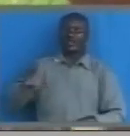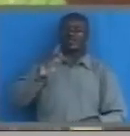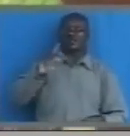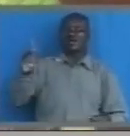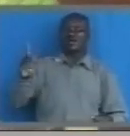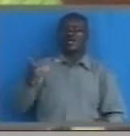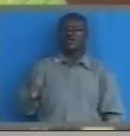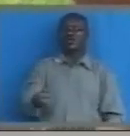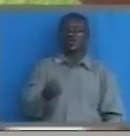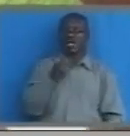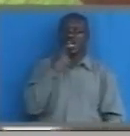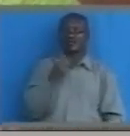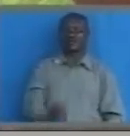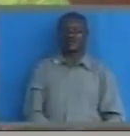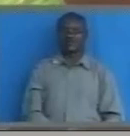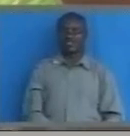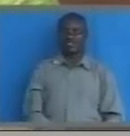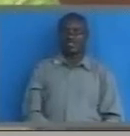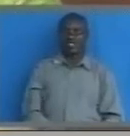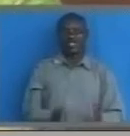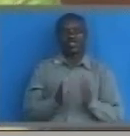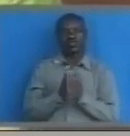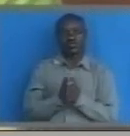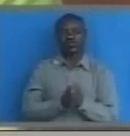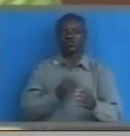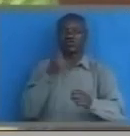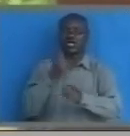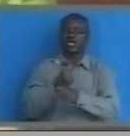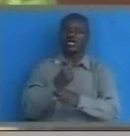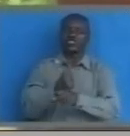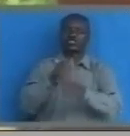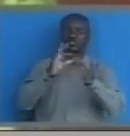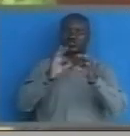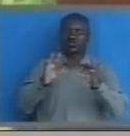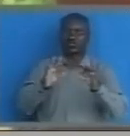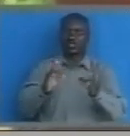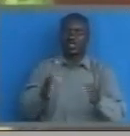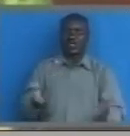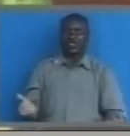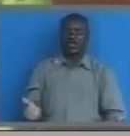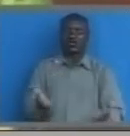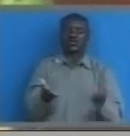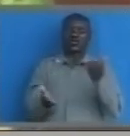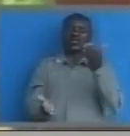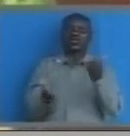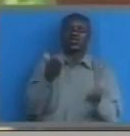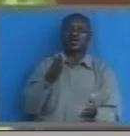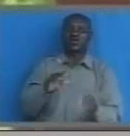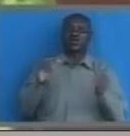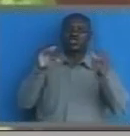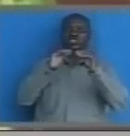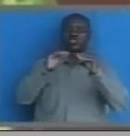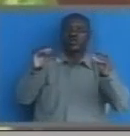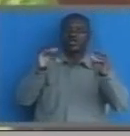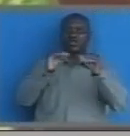mkuranga na nashukuru kwa kazi nzuri waliyoifanya ya kuinua kiwango cha elimu katika mkoa wetu katika nyakati